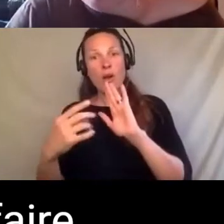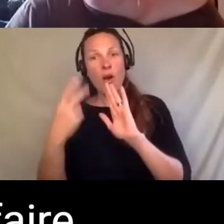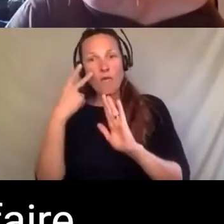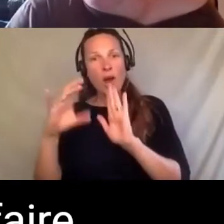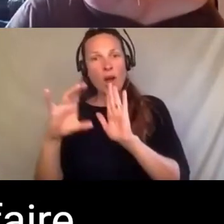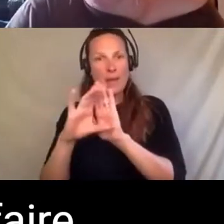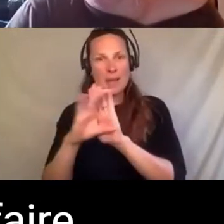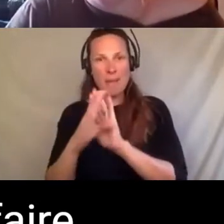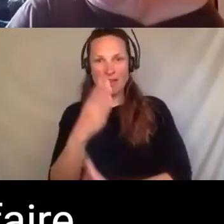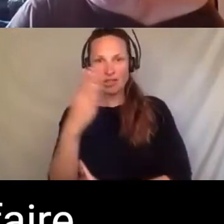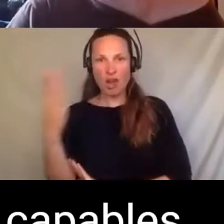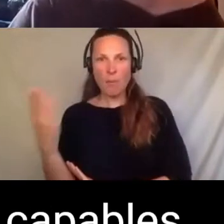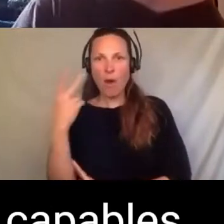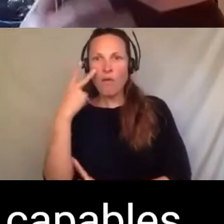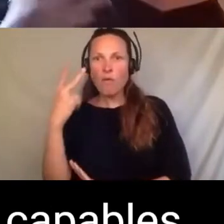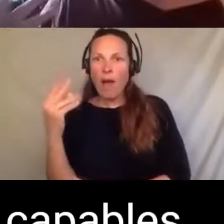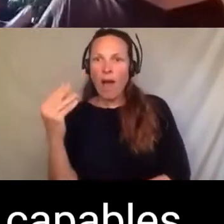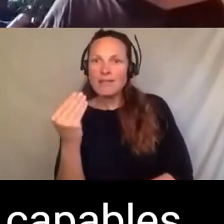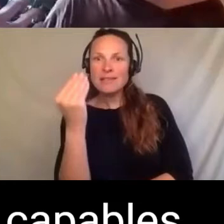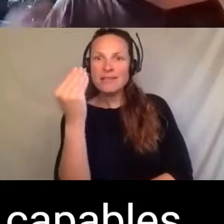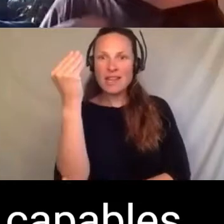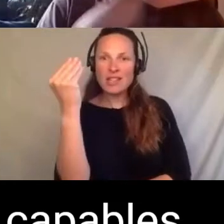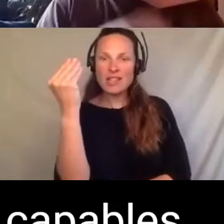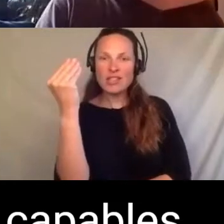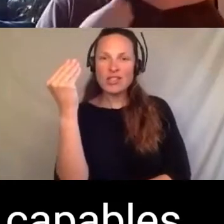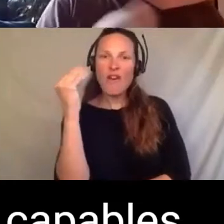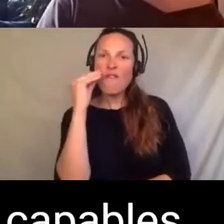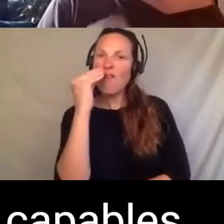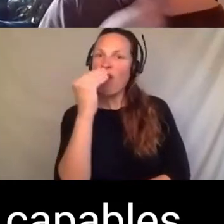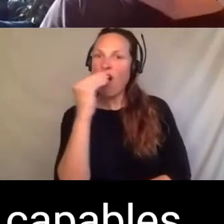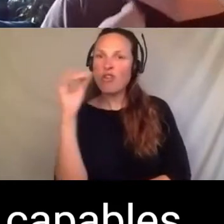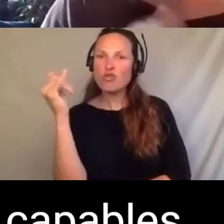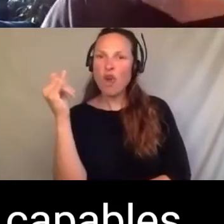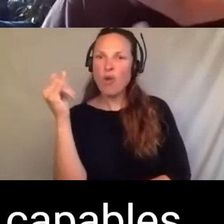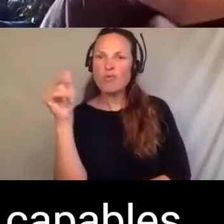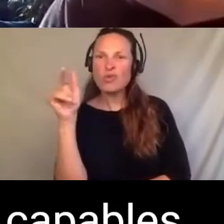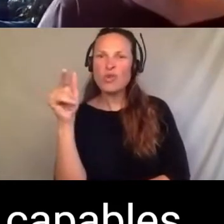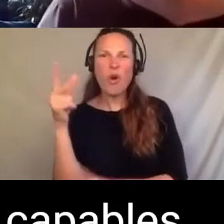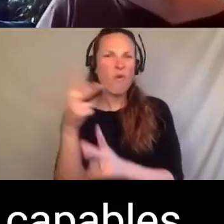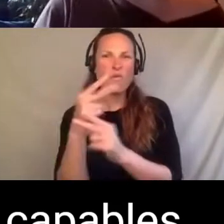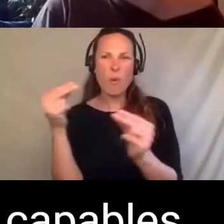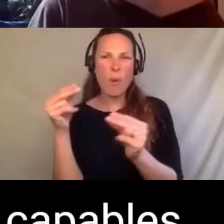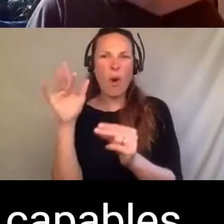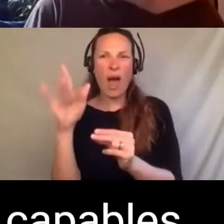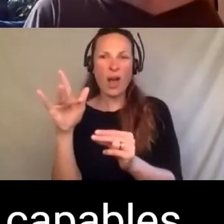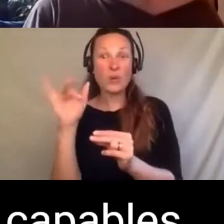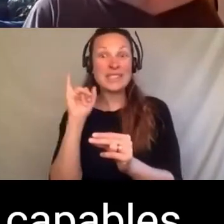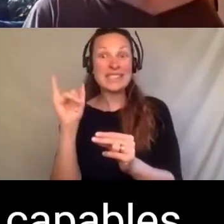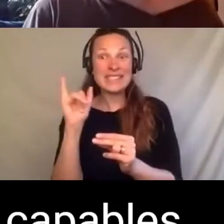va faire une grande tige avec une fleur. Puis c'est ça qu'on veut éviter si on veut être capable de récolter beaucoup d'anettes plusieurs fois.